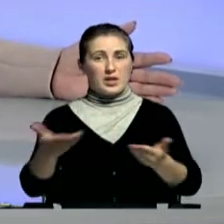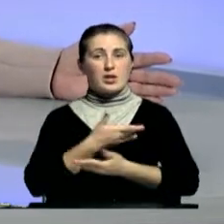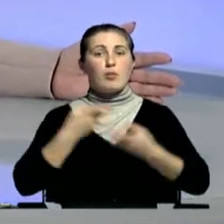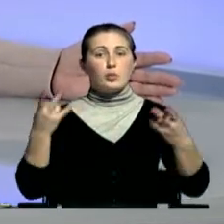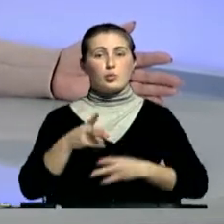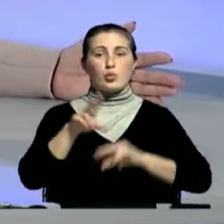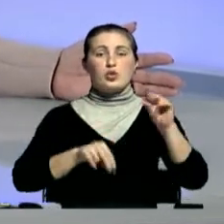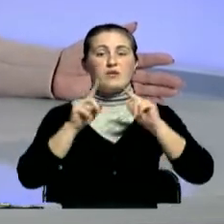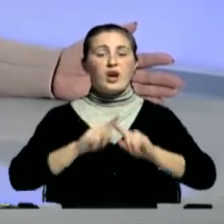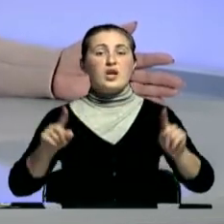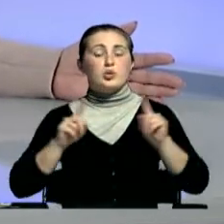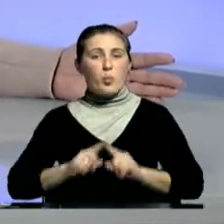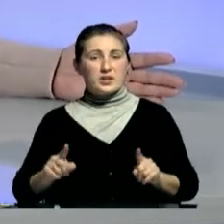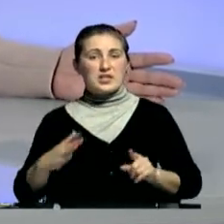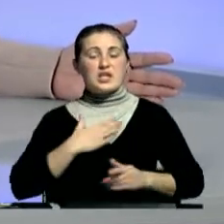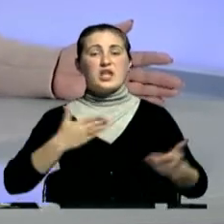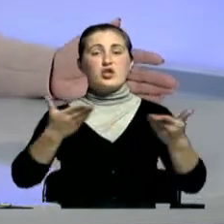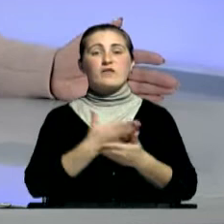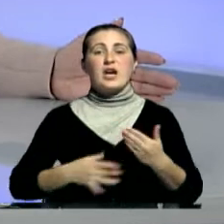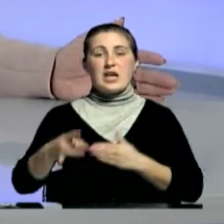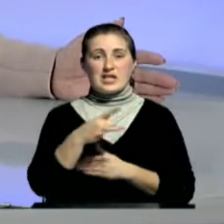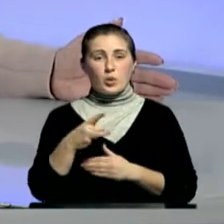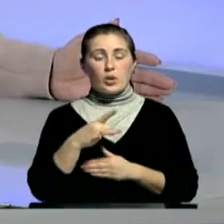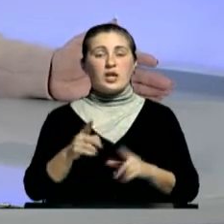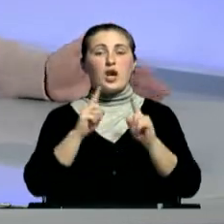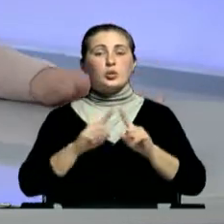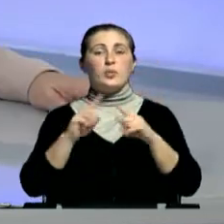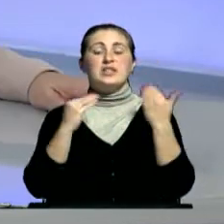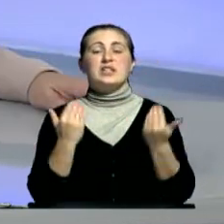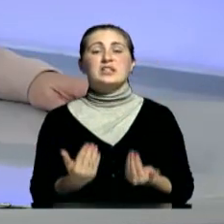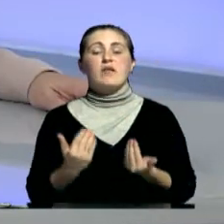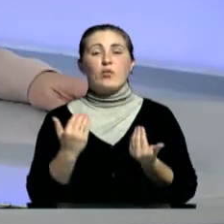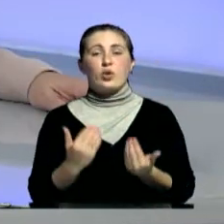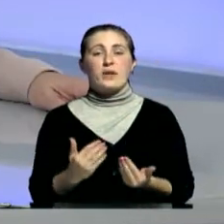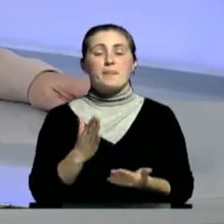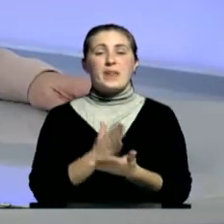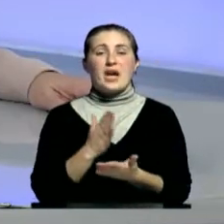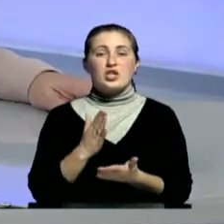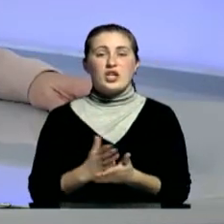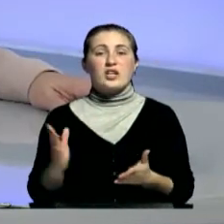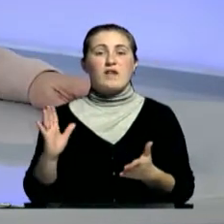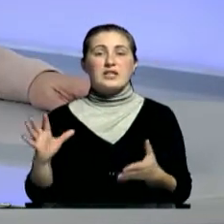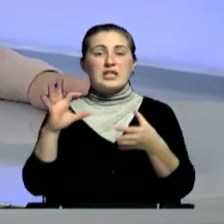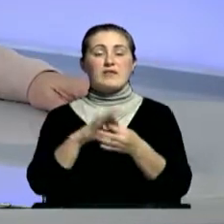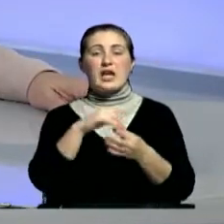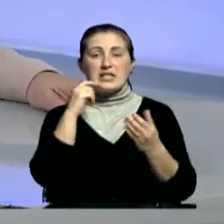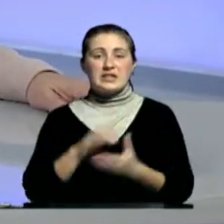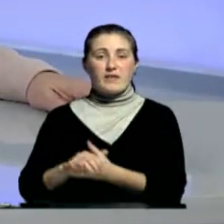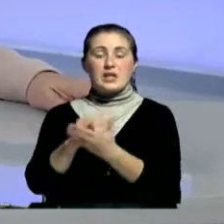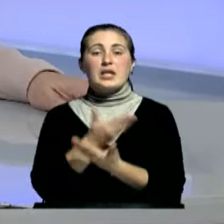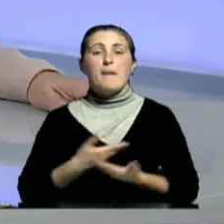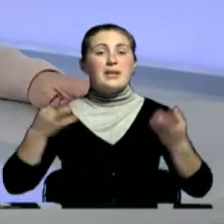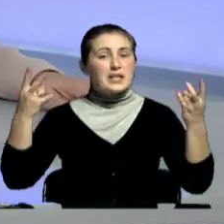учитывая особенности нашего региона, особенности сегодня нахождения в составе Российской Федерации, нам